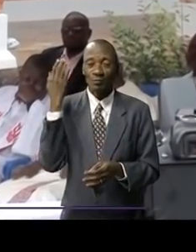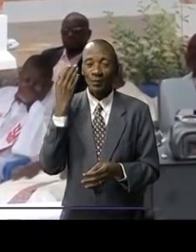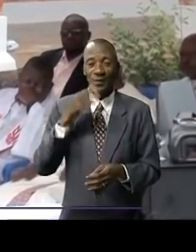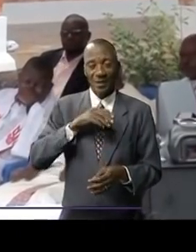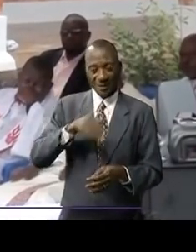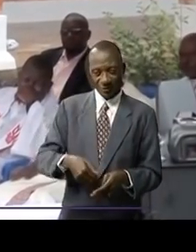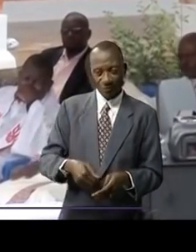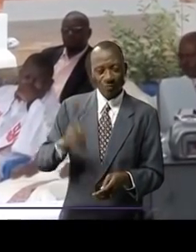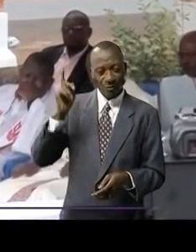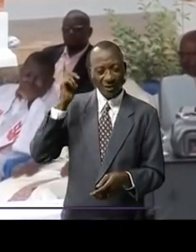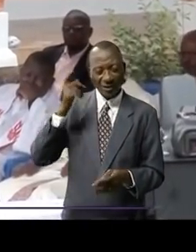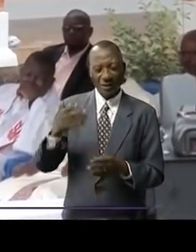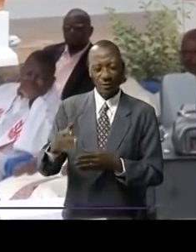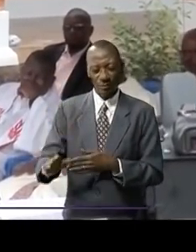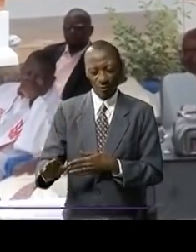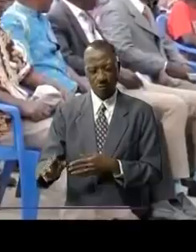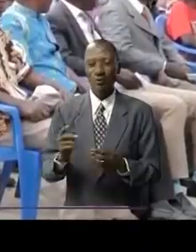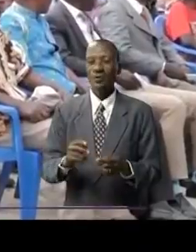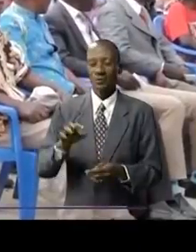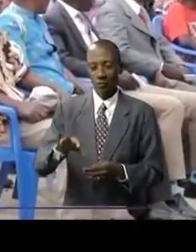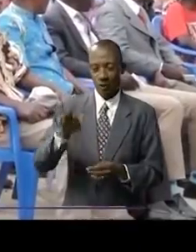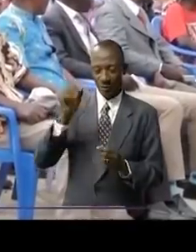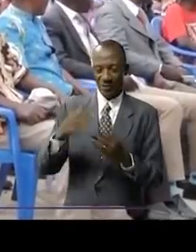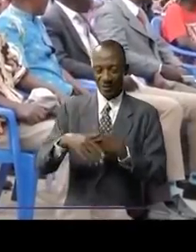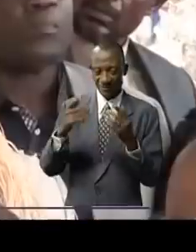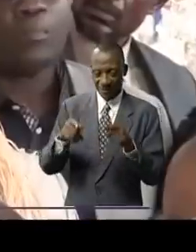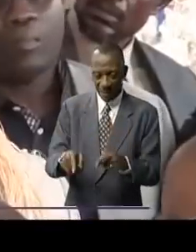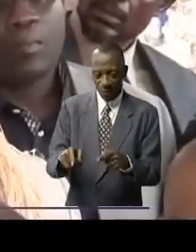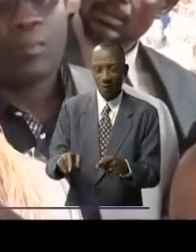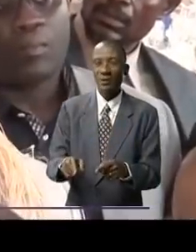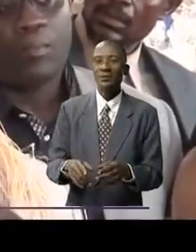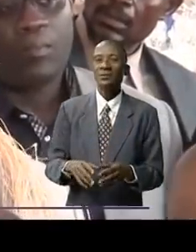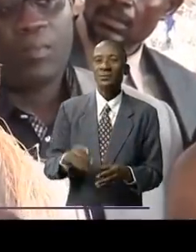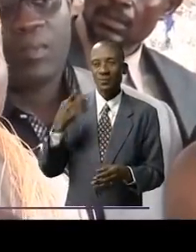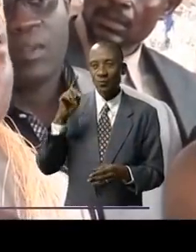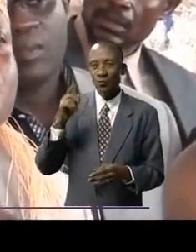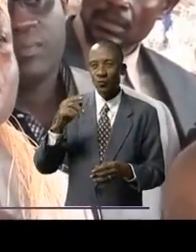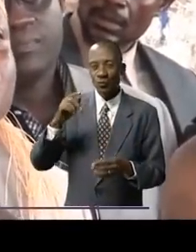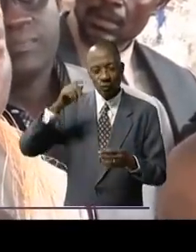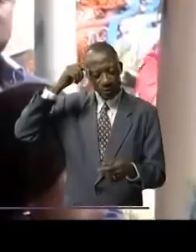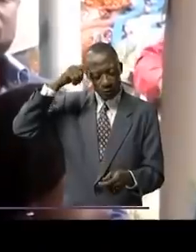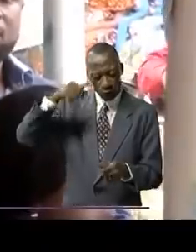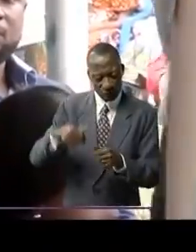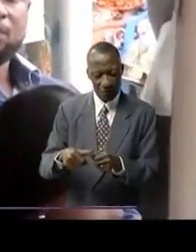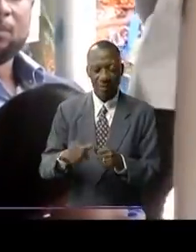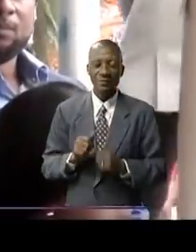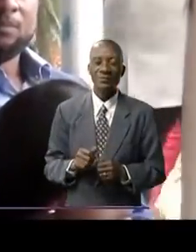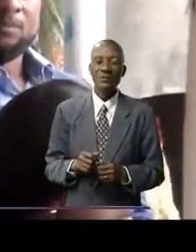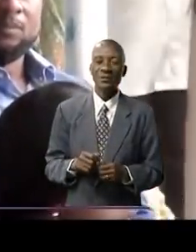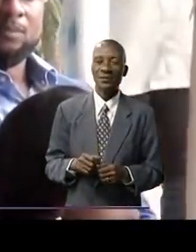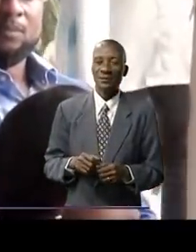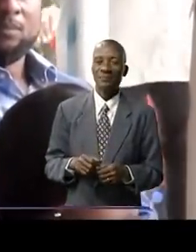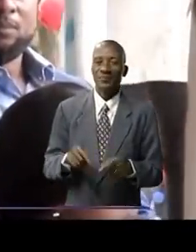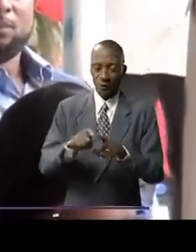les produits de la solide éducation reçue au petit séminaire de Mbatakila. Kasavubu, reconnu héros national après plus